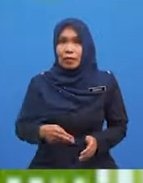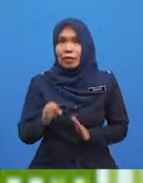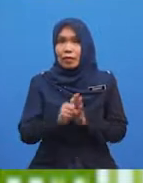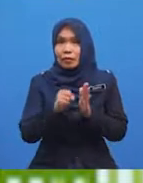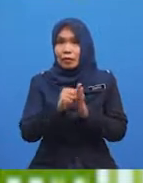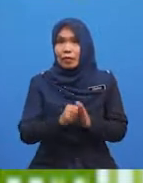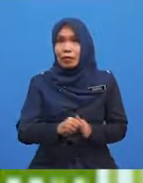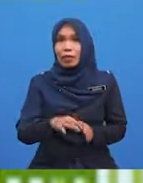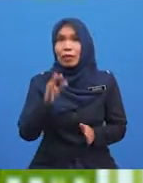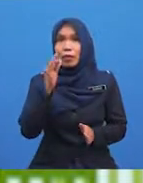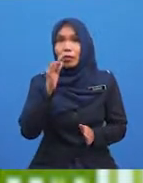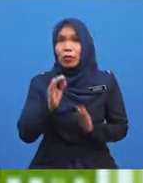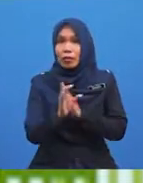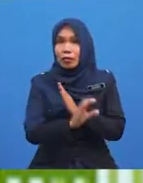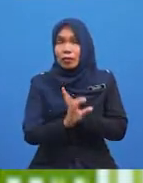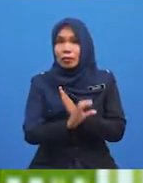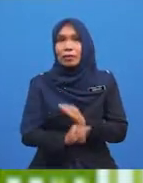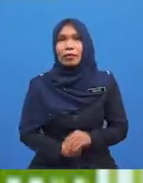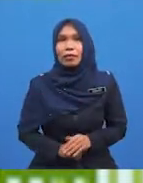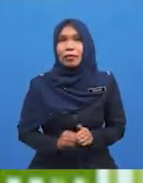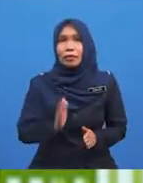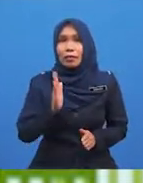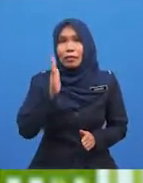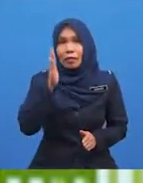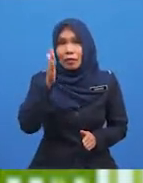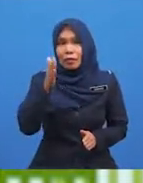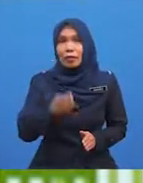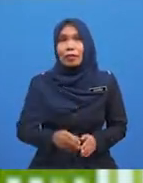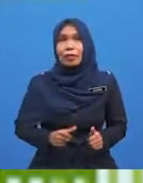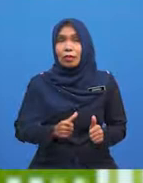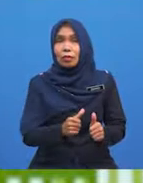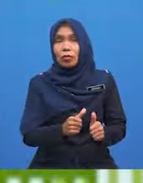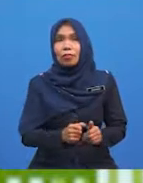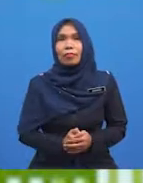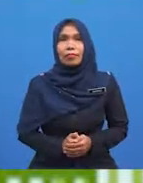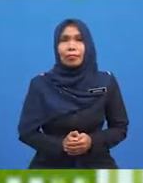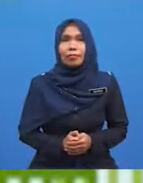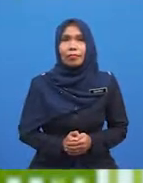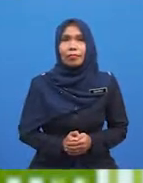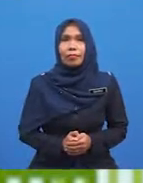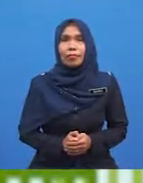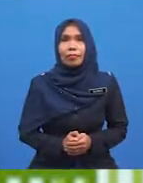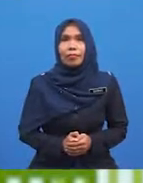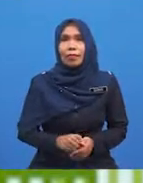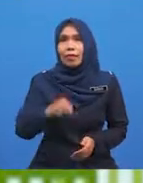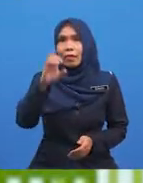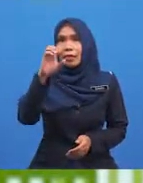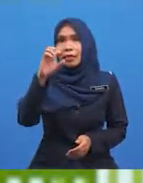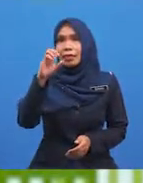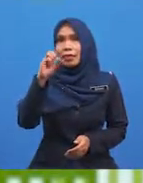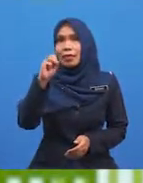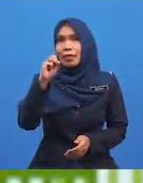menurut nasihat Majlis Mesyuarat Kerajaan Negeri atau disebut juga sebagai Exco.